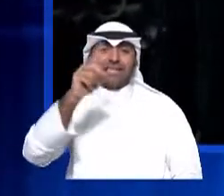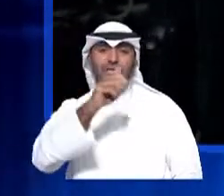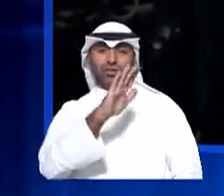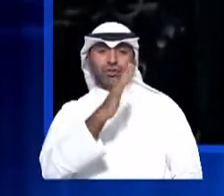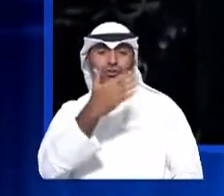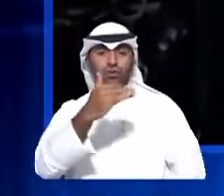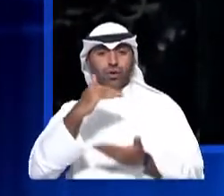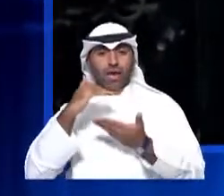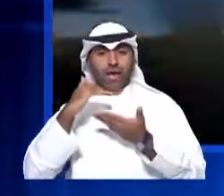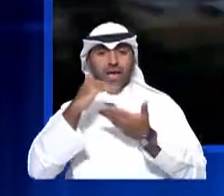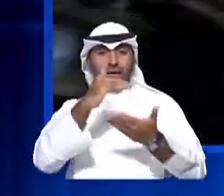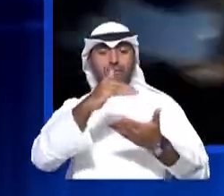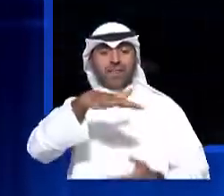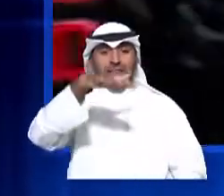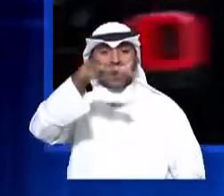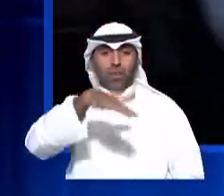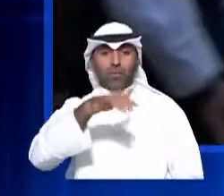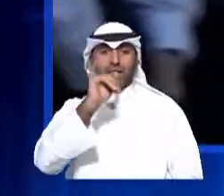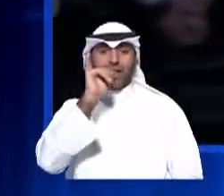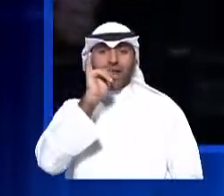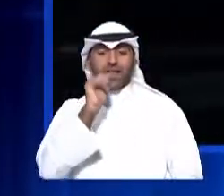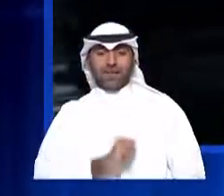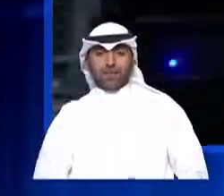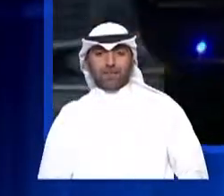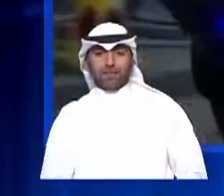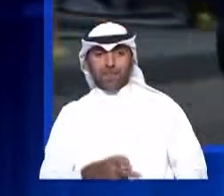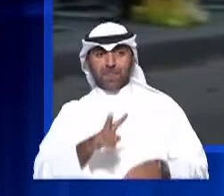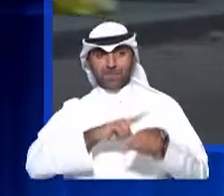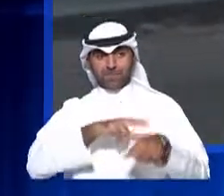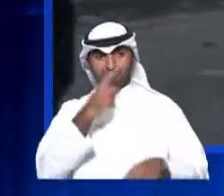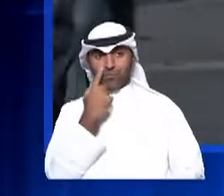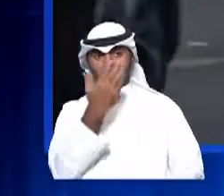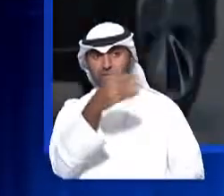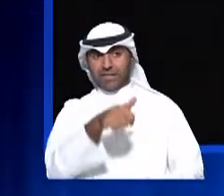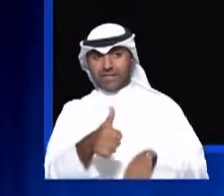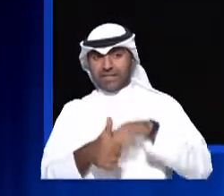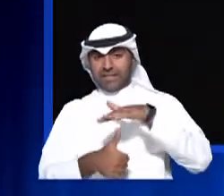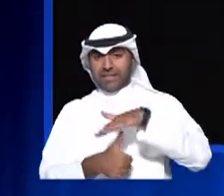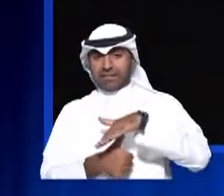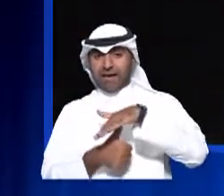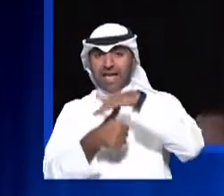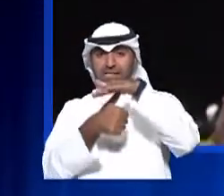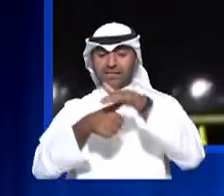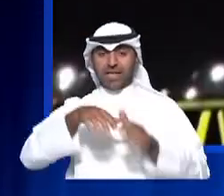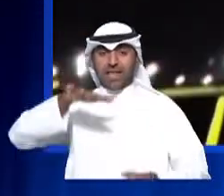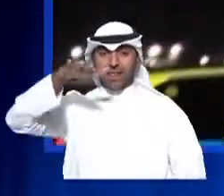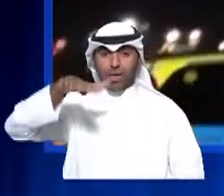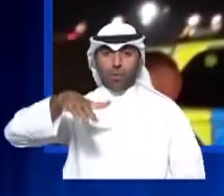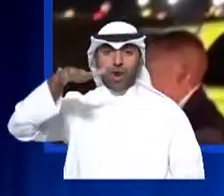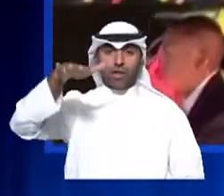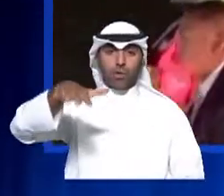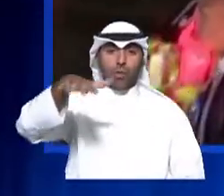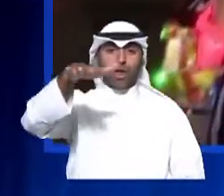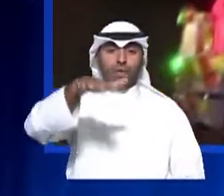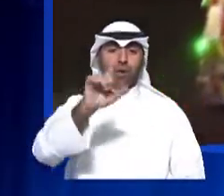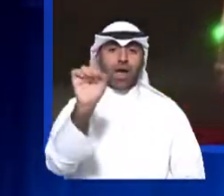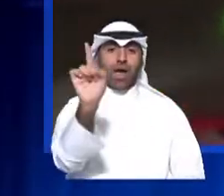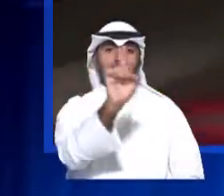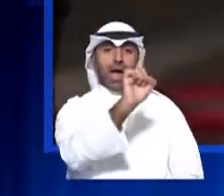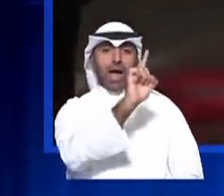البريطانية. كذلك تقدم عدد من قادة الدول العالم إلى